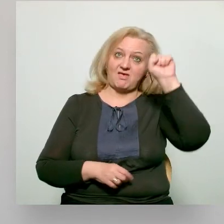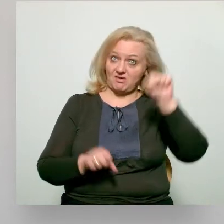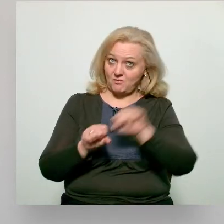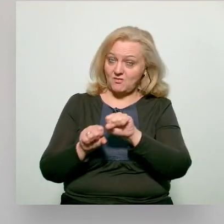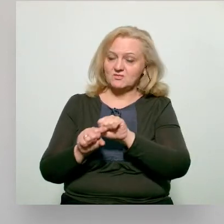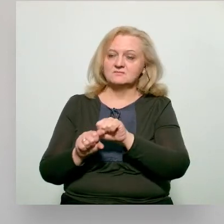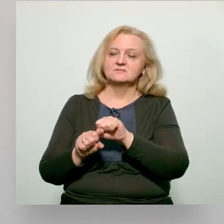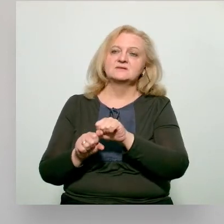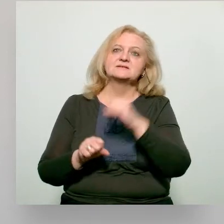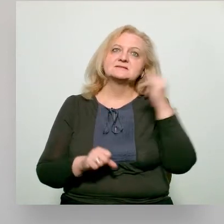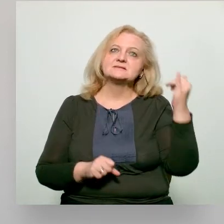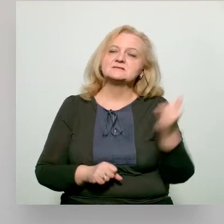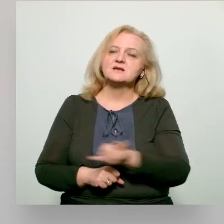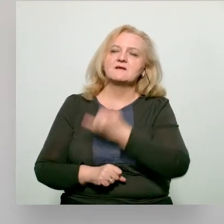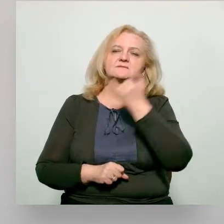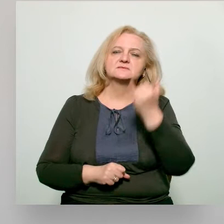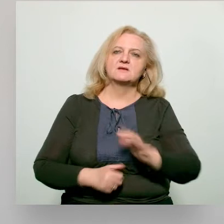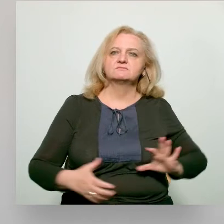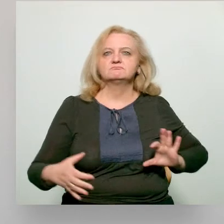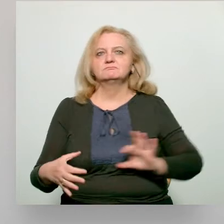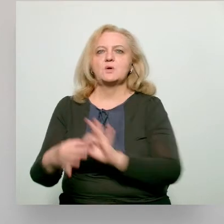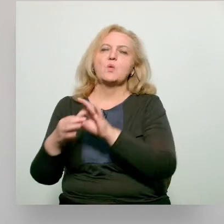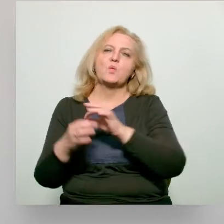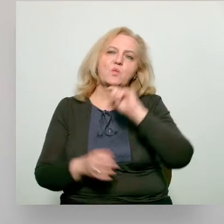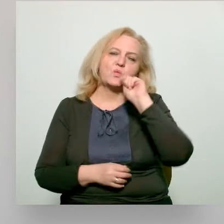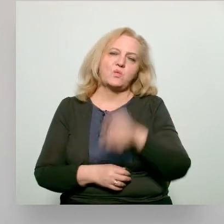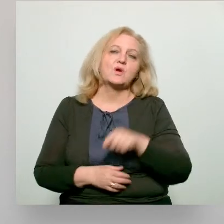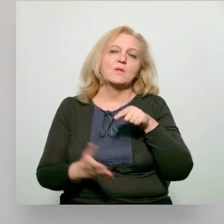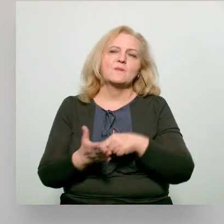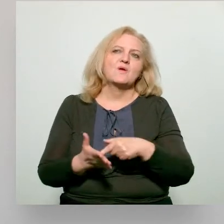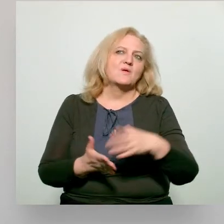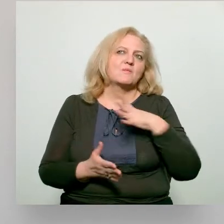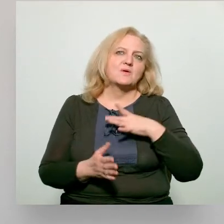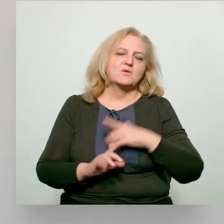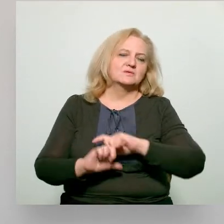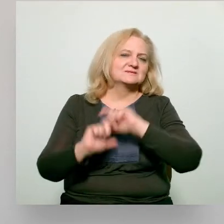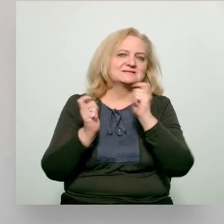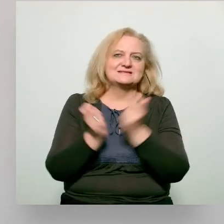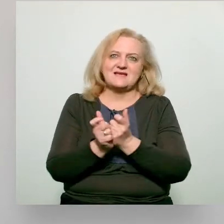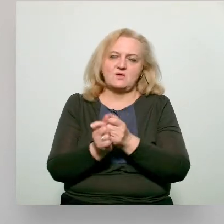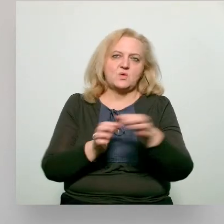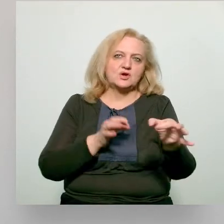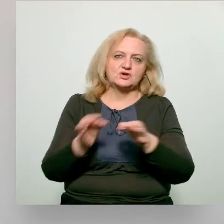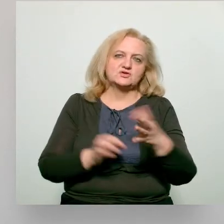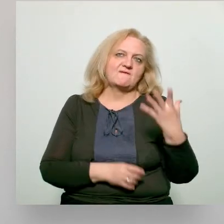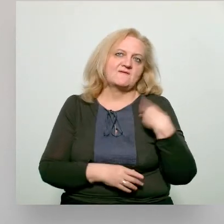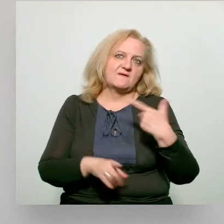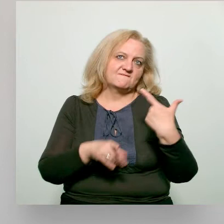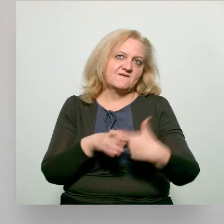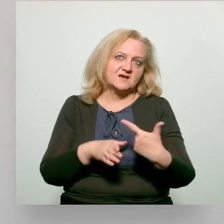to w pełnej rozciągłości potwierdziła cała historia wieku XX, dlatego że historia